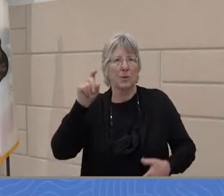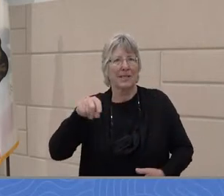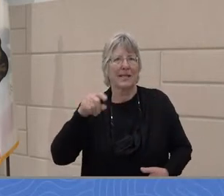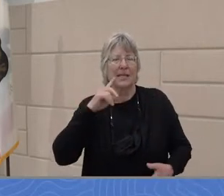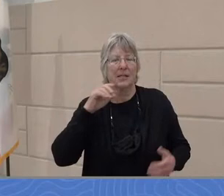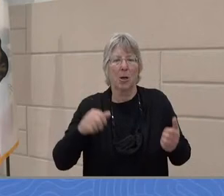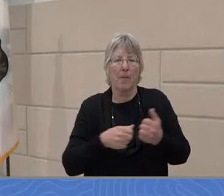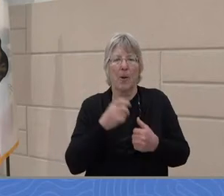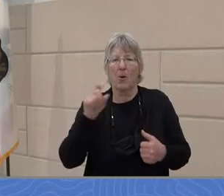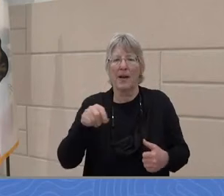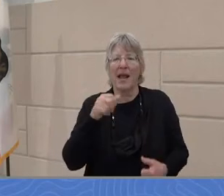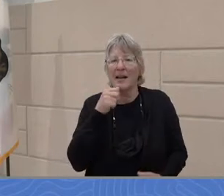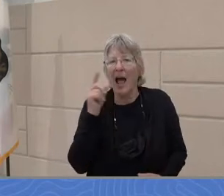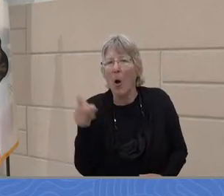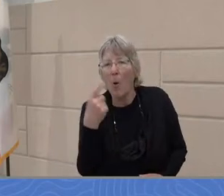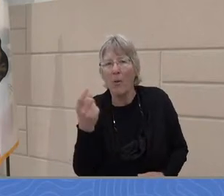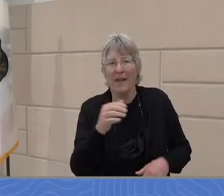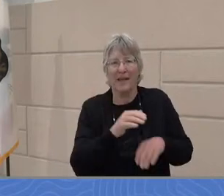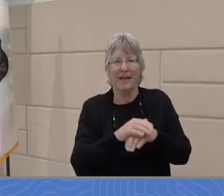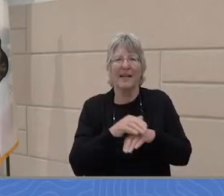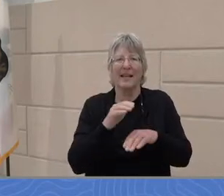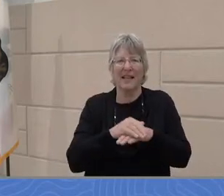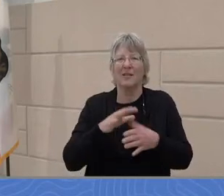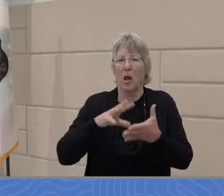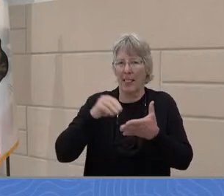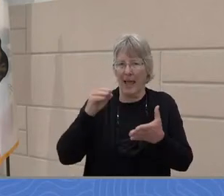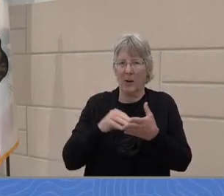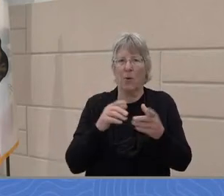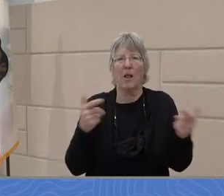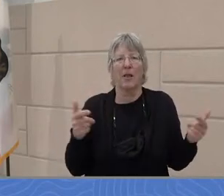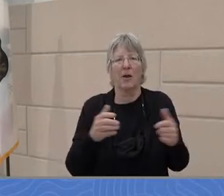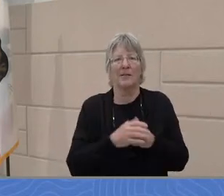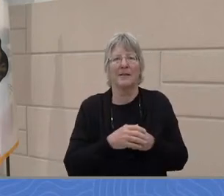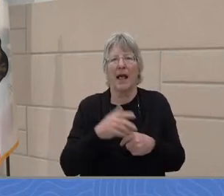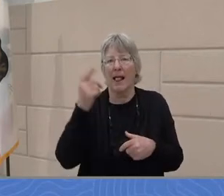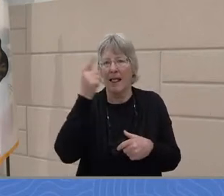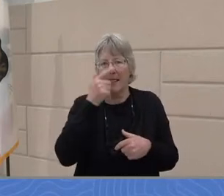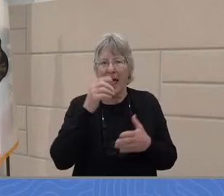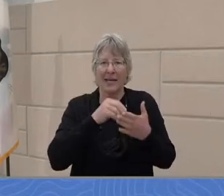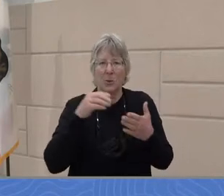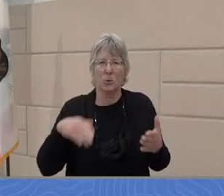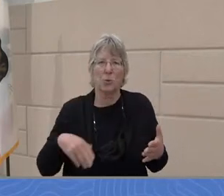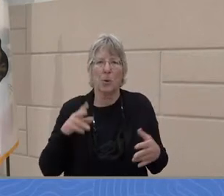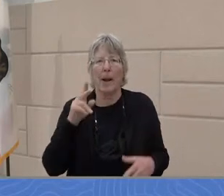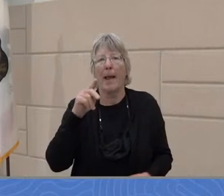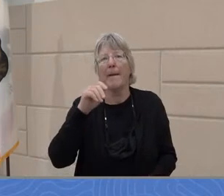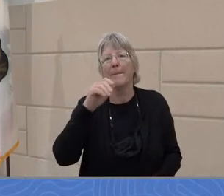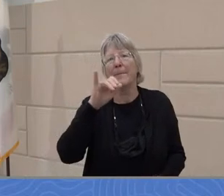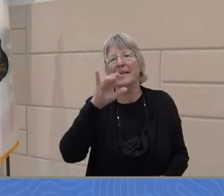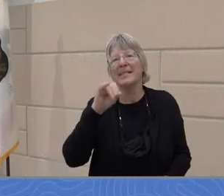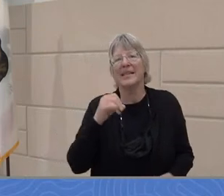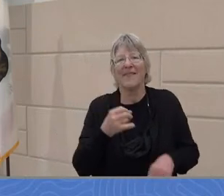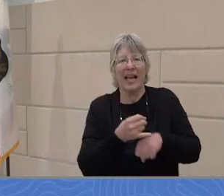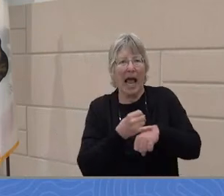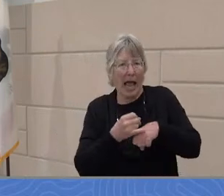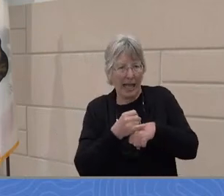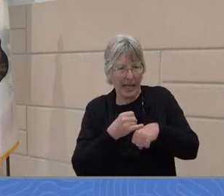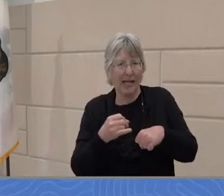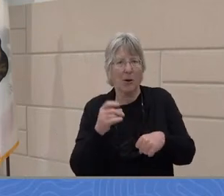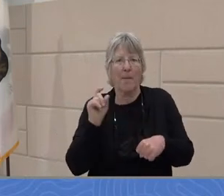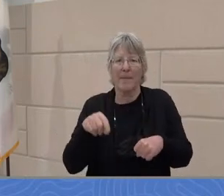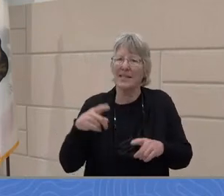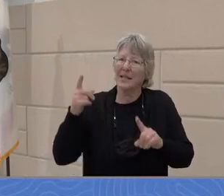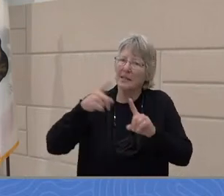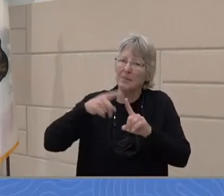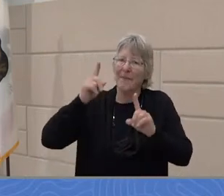นาเนี่ยได้ตระกาบันพอดเจียซะได้เรียนข้องกรรมทีเพศสาวเลยโดยเจียจนเจ็ดสบายข